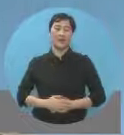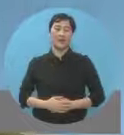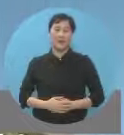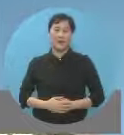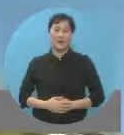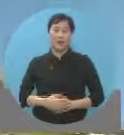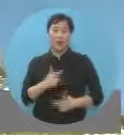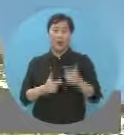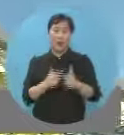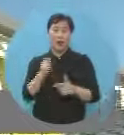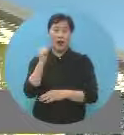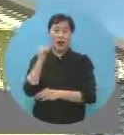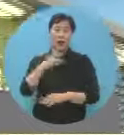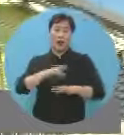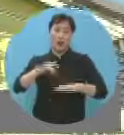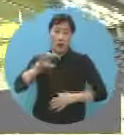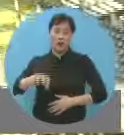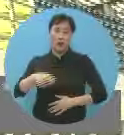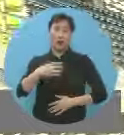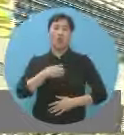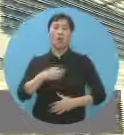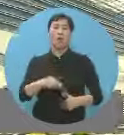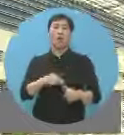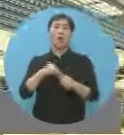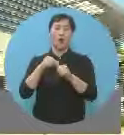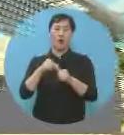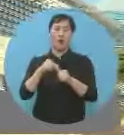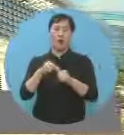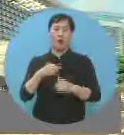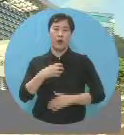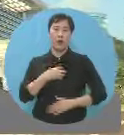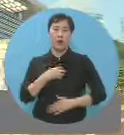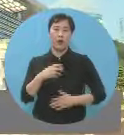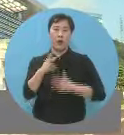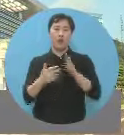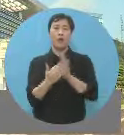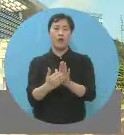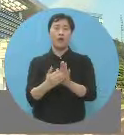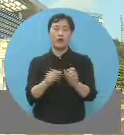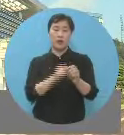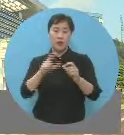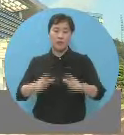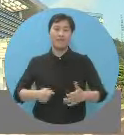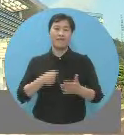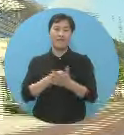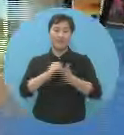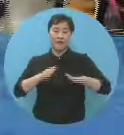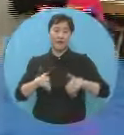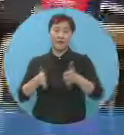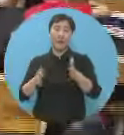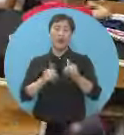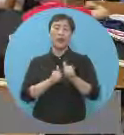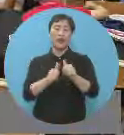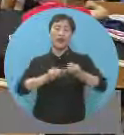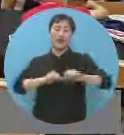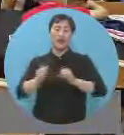영암, 해남군이 고용위기와 산업위기 대응 특별지역으로 지정되면서 전라남도가 후속 조치에 들어갔습니다.